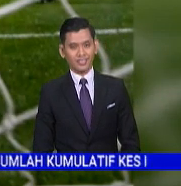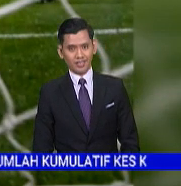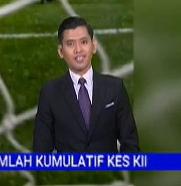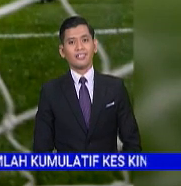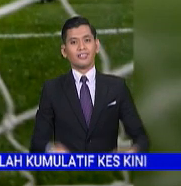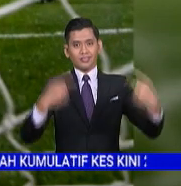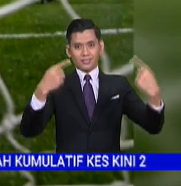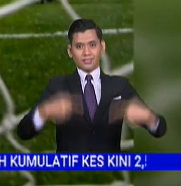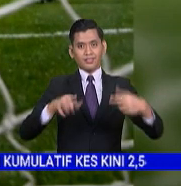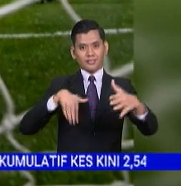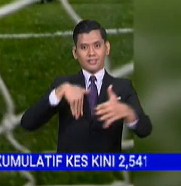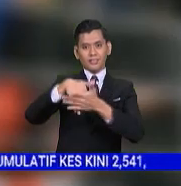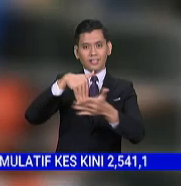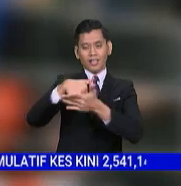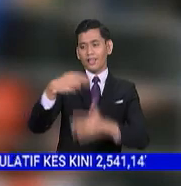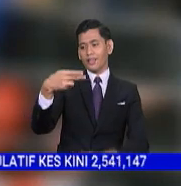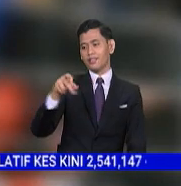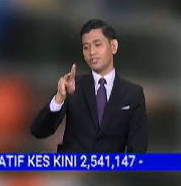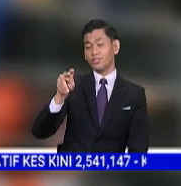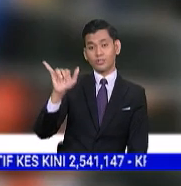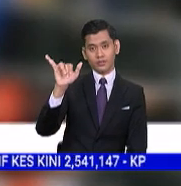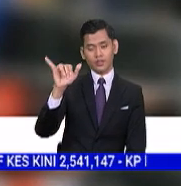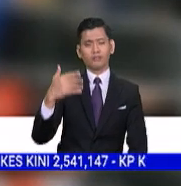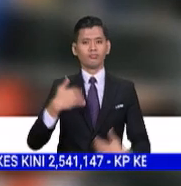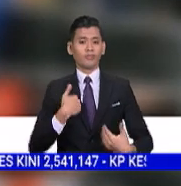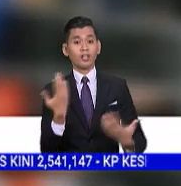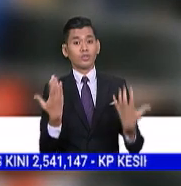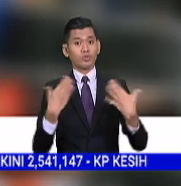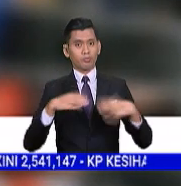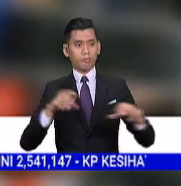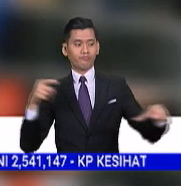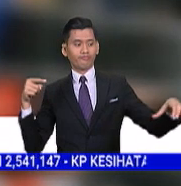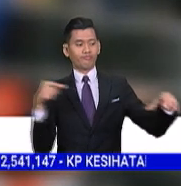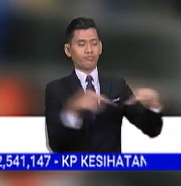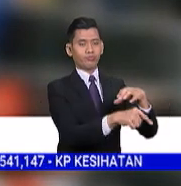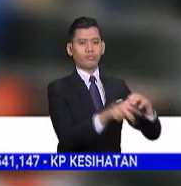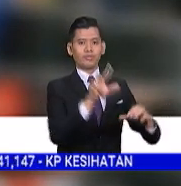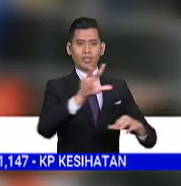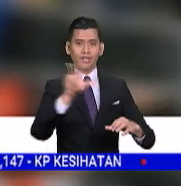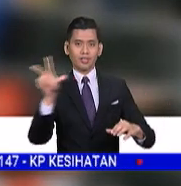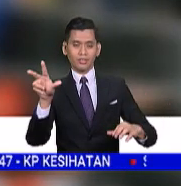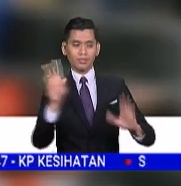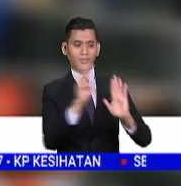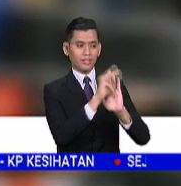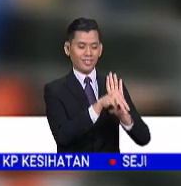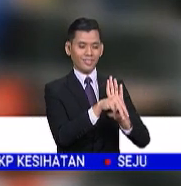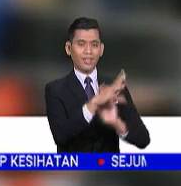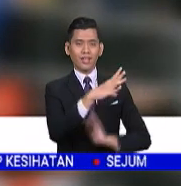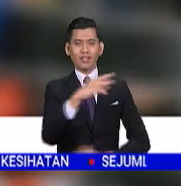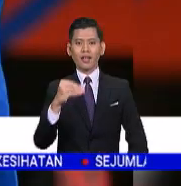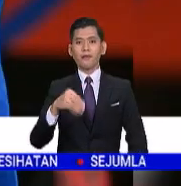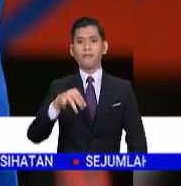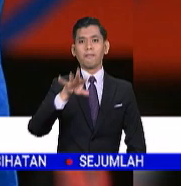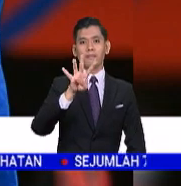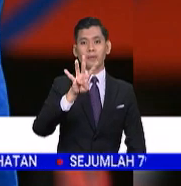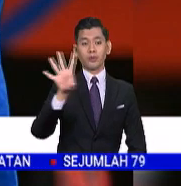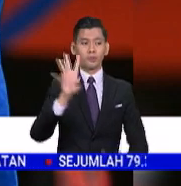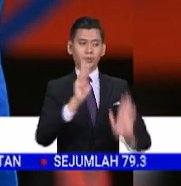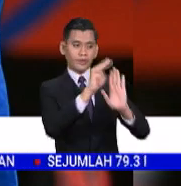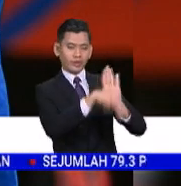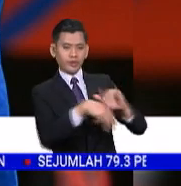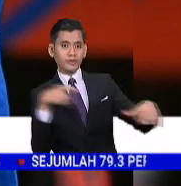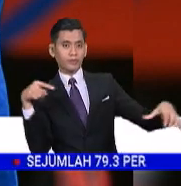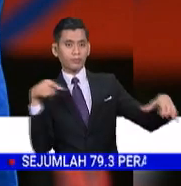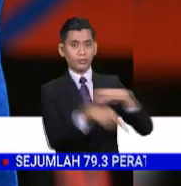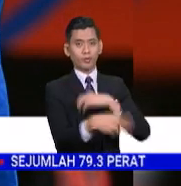Dalam perlawanan tersebut, hat-trick Kane hadir pada minit ke-18, 33 dan minit ke-45. Dua lagi